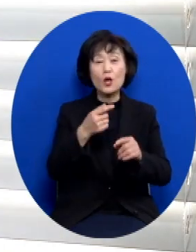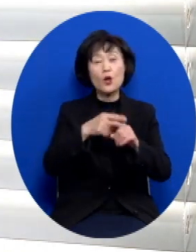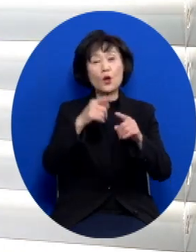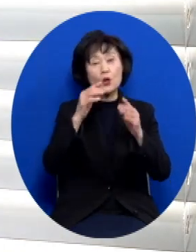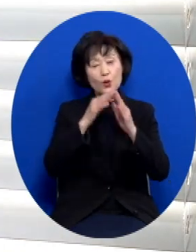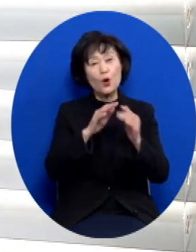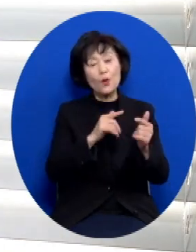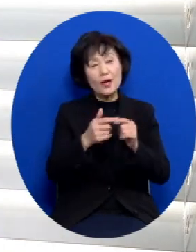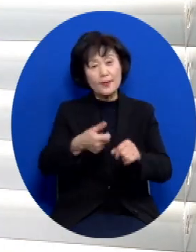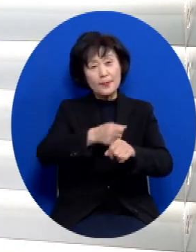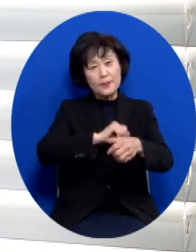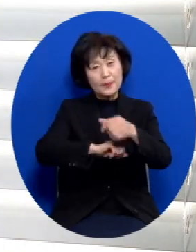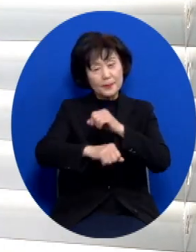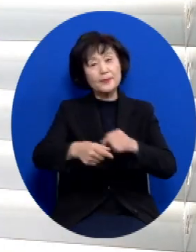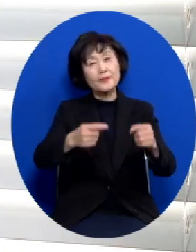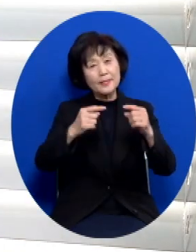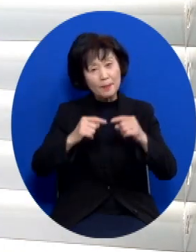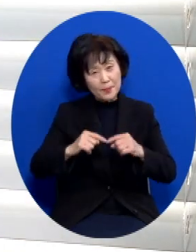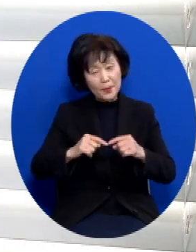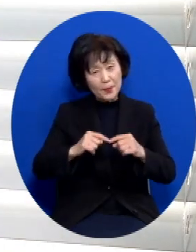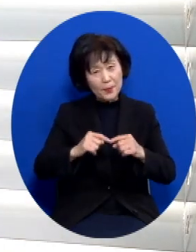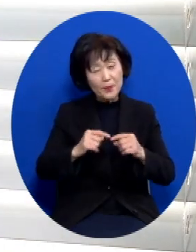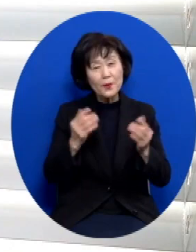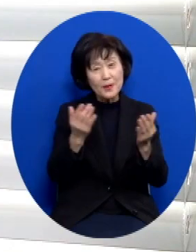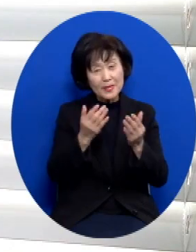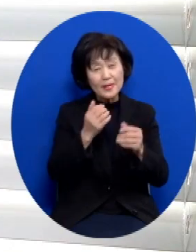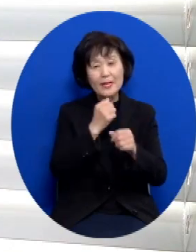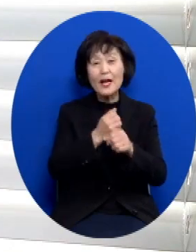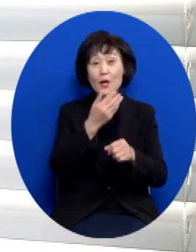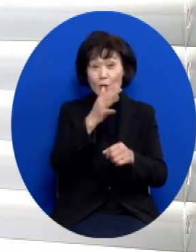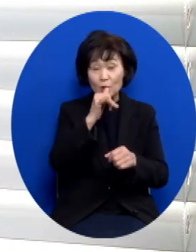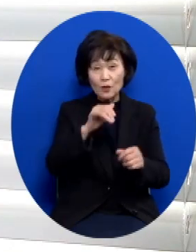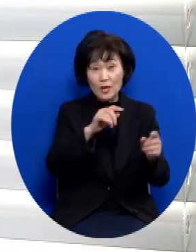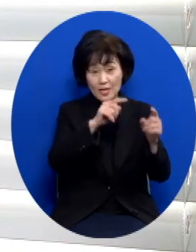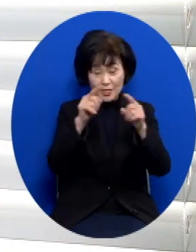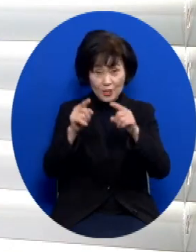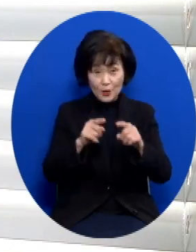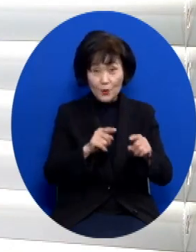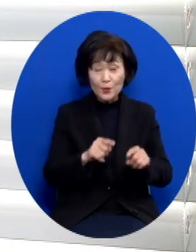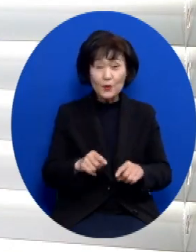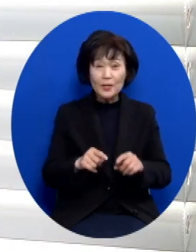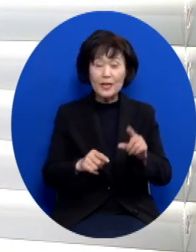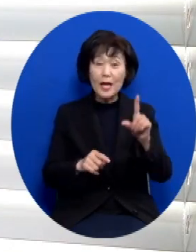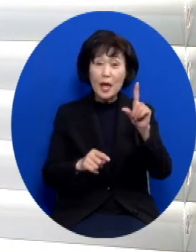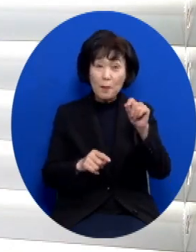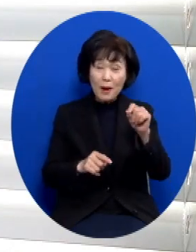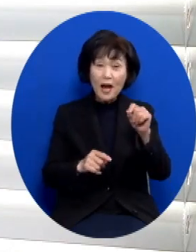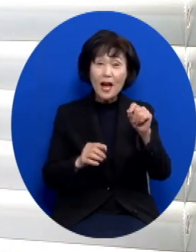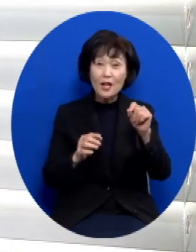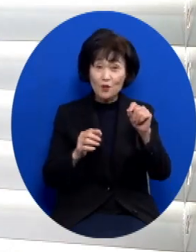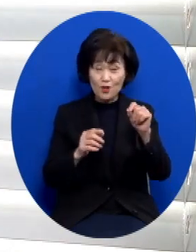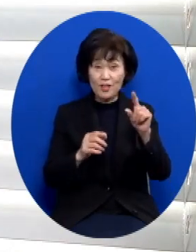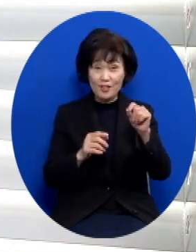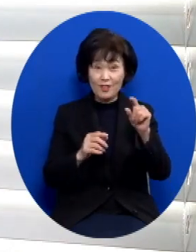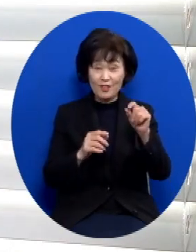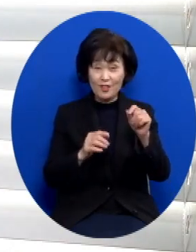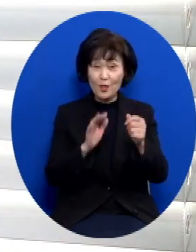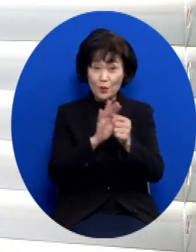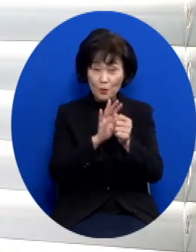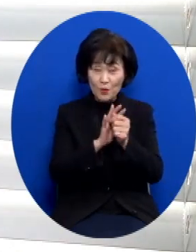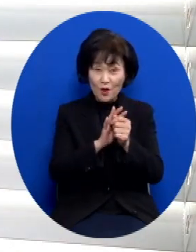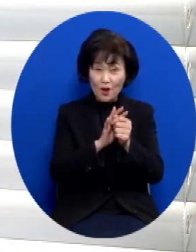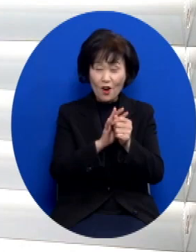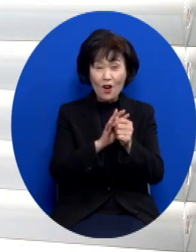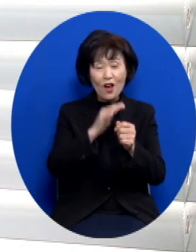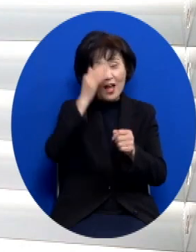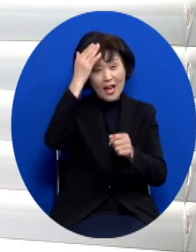거기 때문에 전국에 만 원 후원하는 연탄은행 후원자, 개미 후원자 한 3만 명